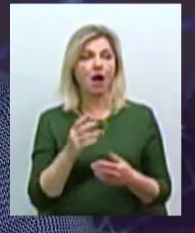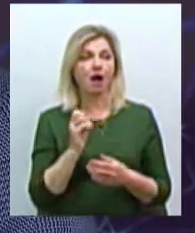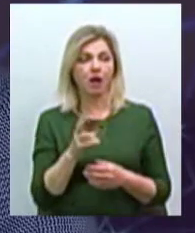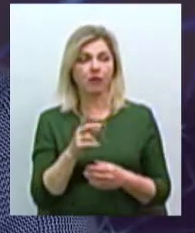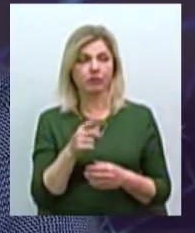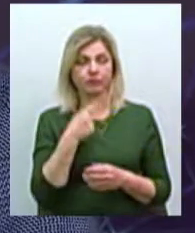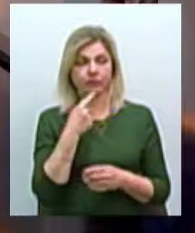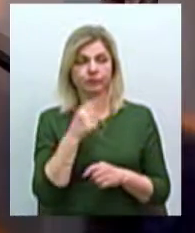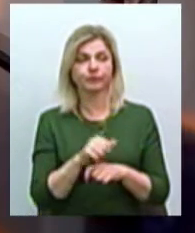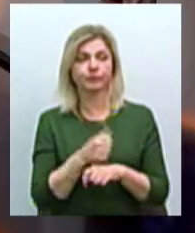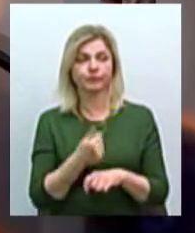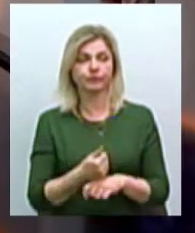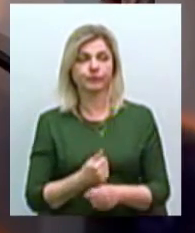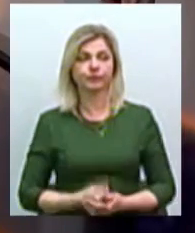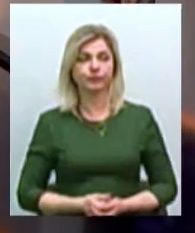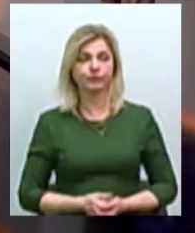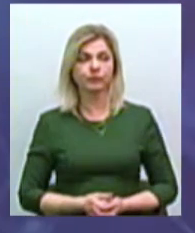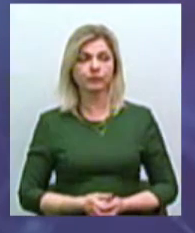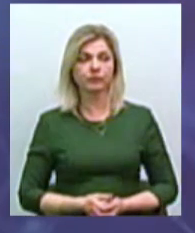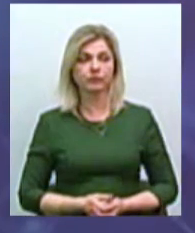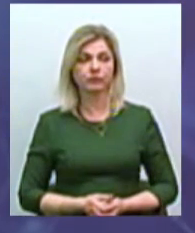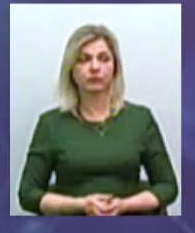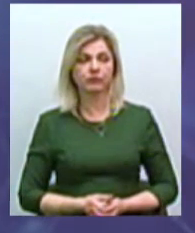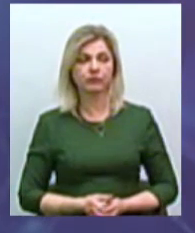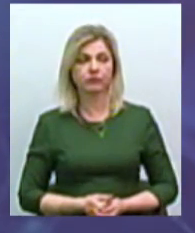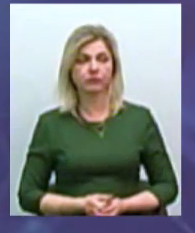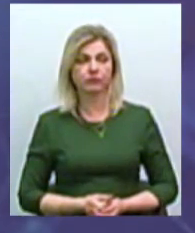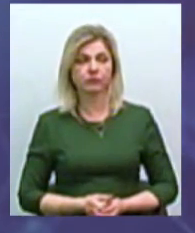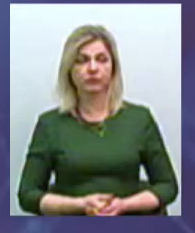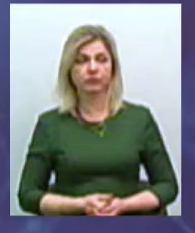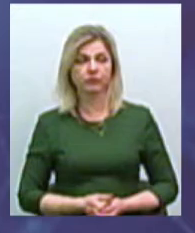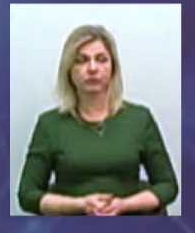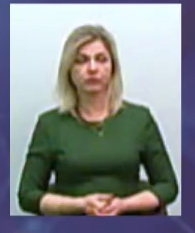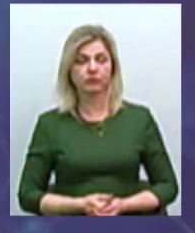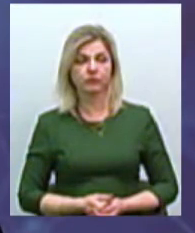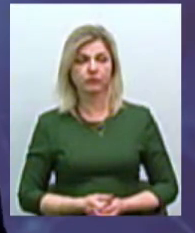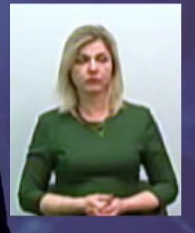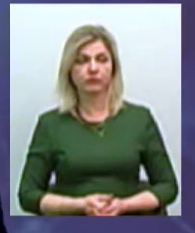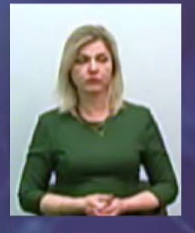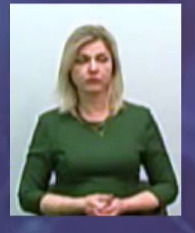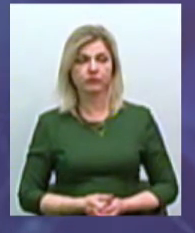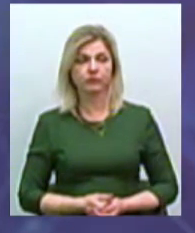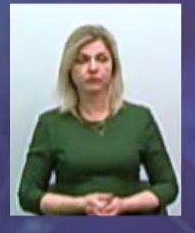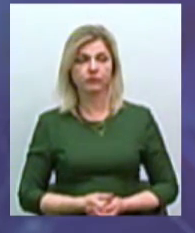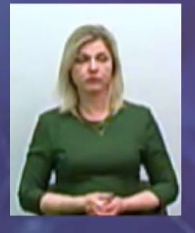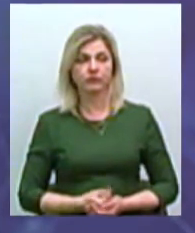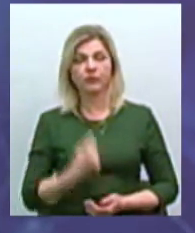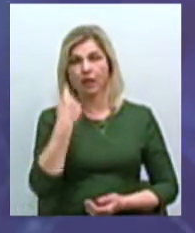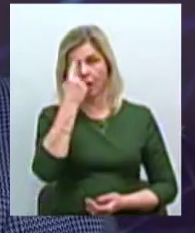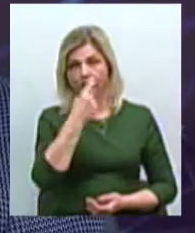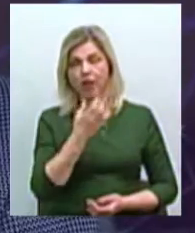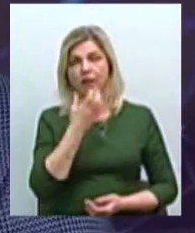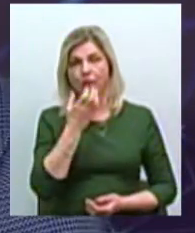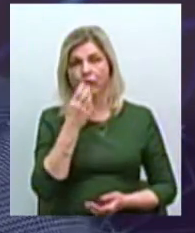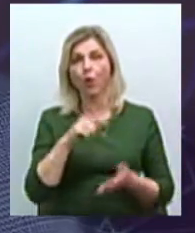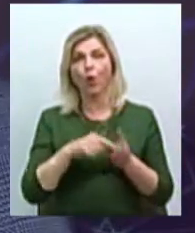Вдруге вже сьогодні озвучили цю абревіатуру, можливо, не всі в курсі. Індивідуальний тепловий пункт. Індивідуальний тепловий пункт, який регулює